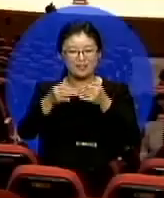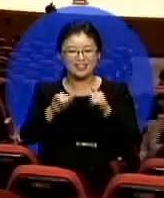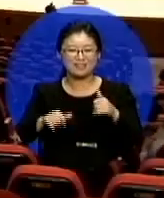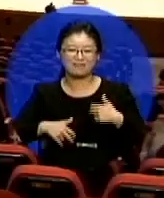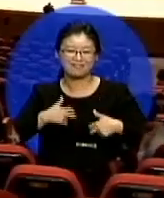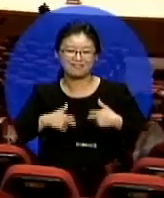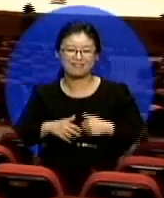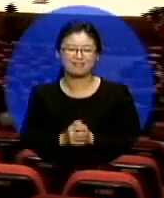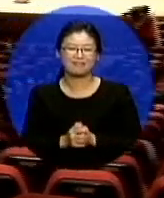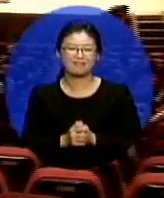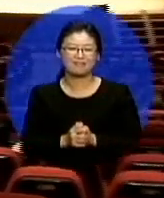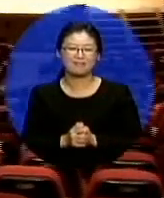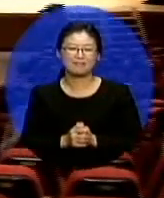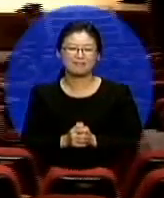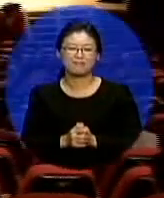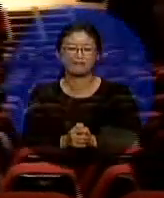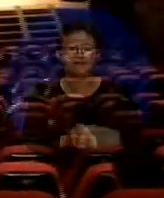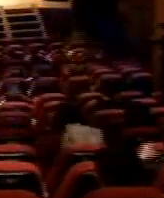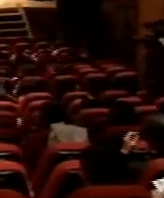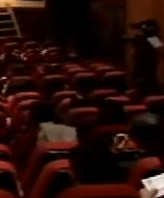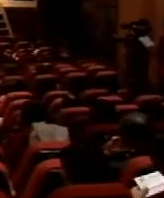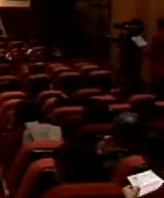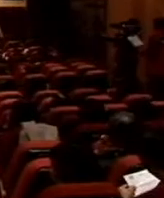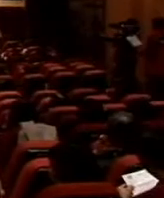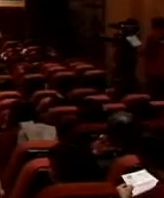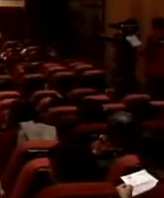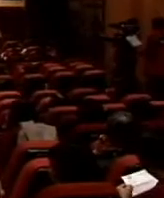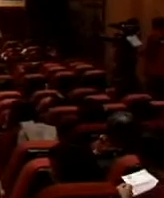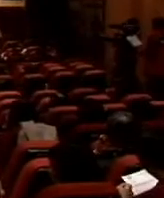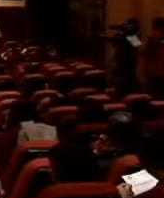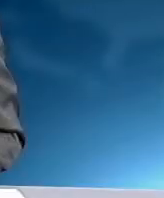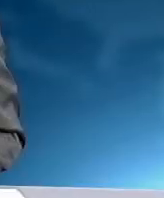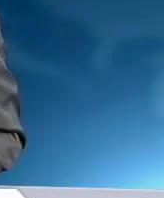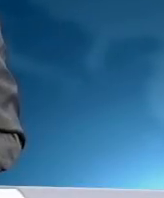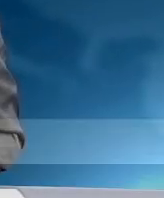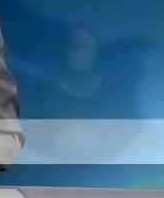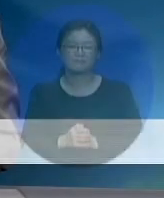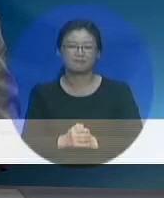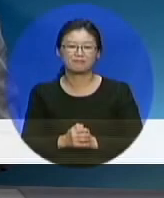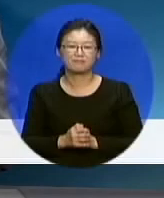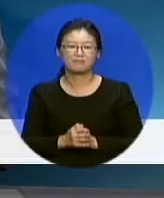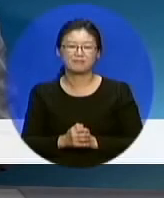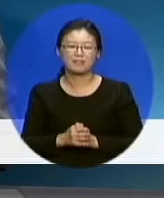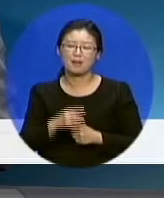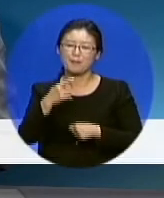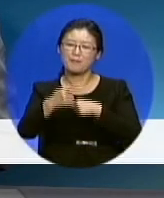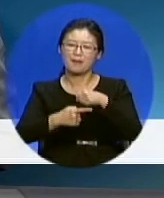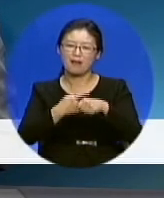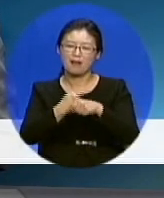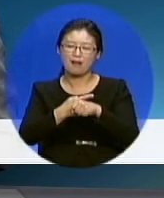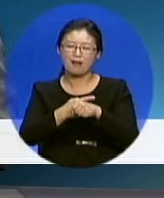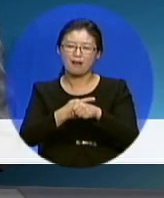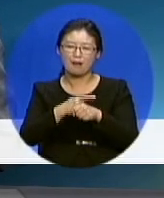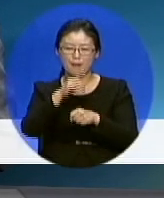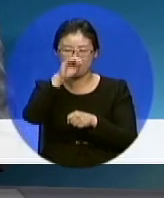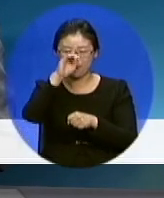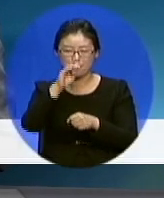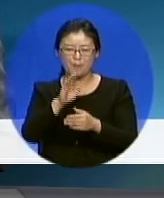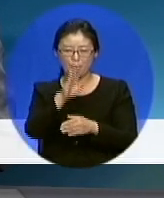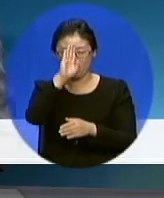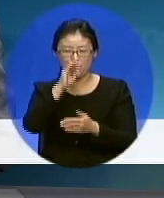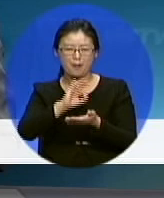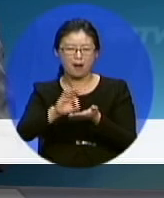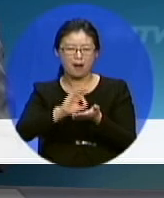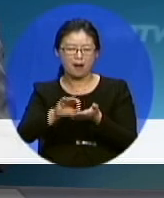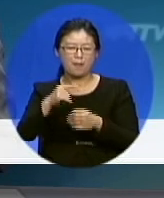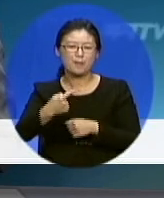귀가 즐거웠습니다. 복지TV 뉴스 조희경입니다. 연간 진료비가 1천만 원 이상 드는 고액 치료 질환자